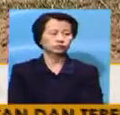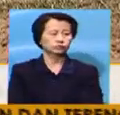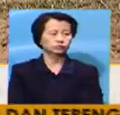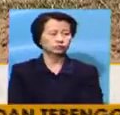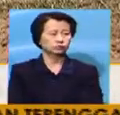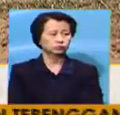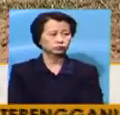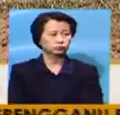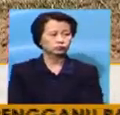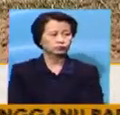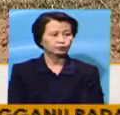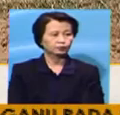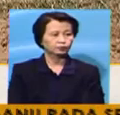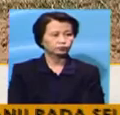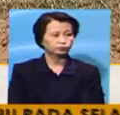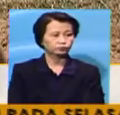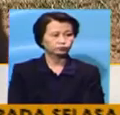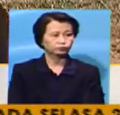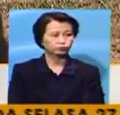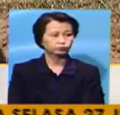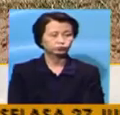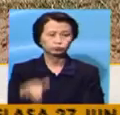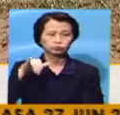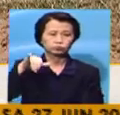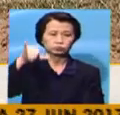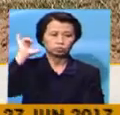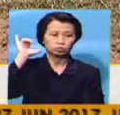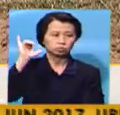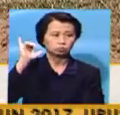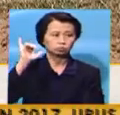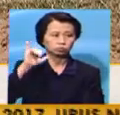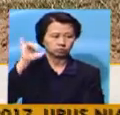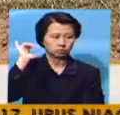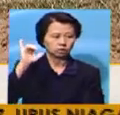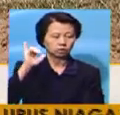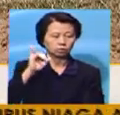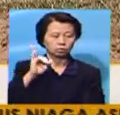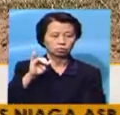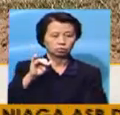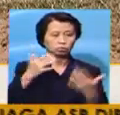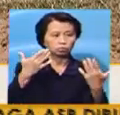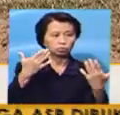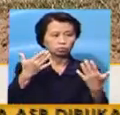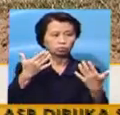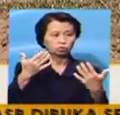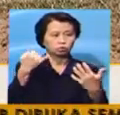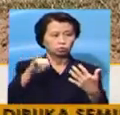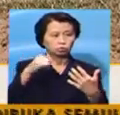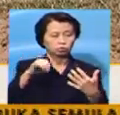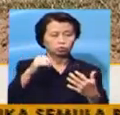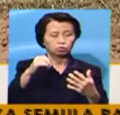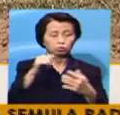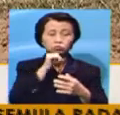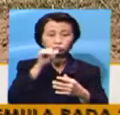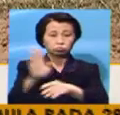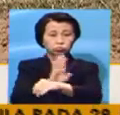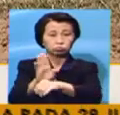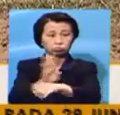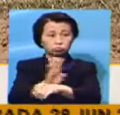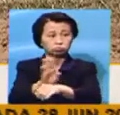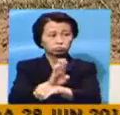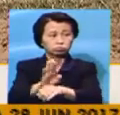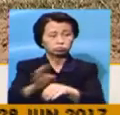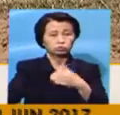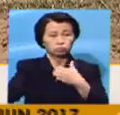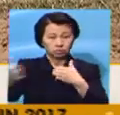masuk penuh Sampai mana kak semalam Akak kat luar tu Akak meniaga air tak dapat meniaga air lepas tu Akak naikah